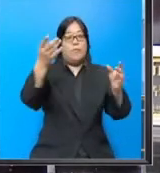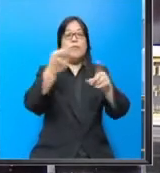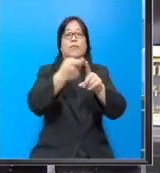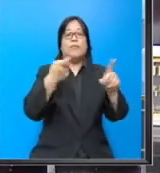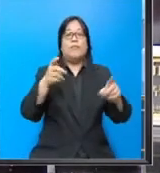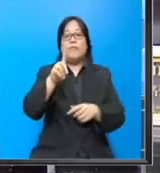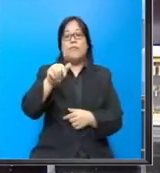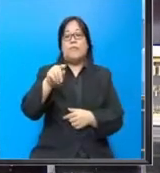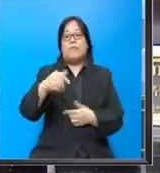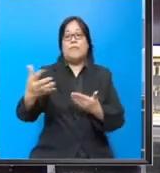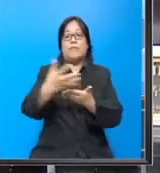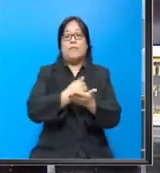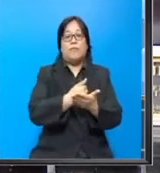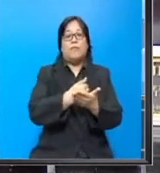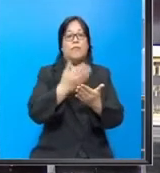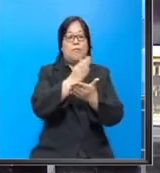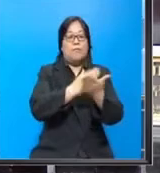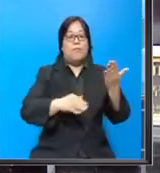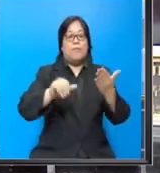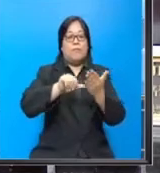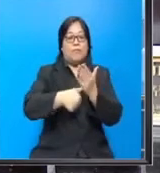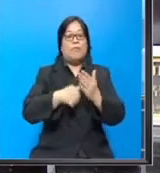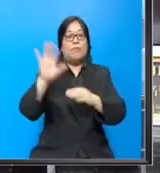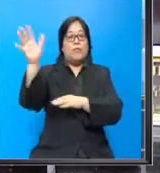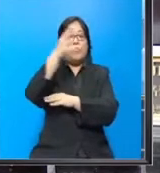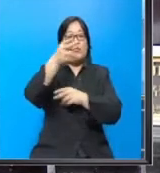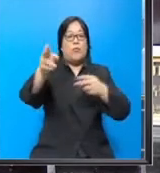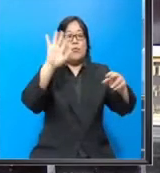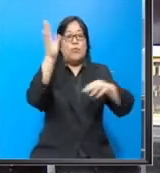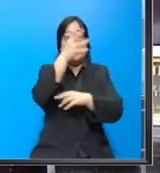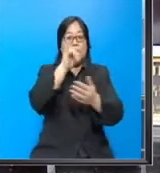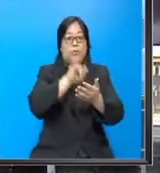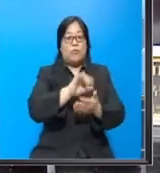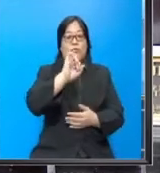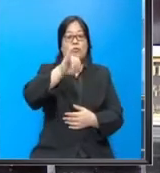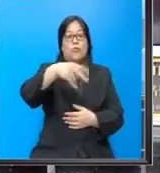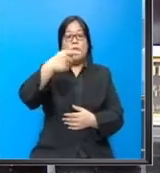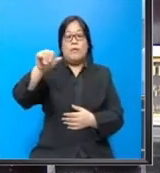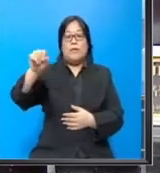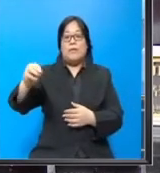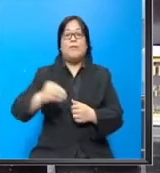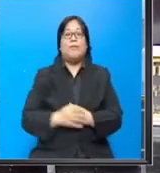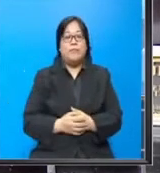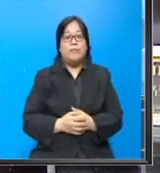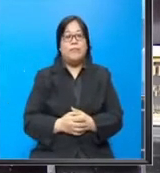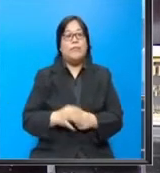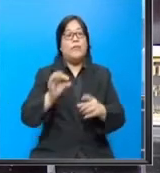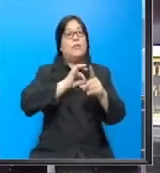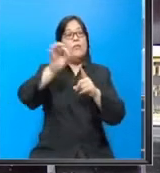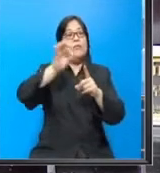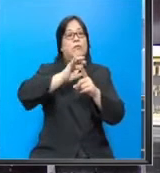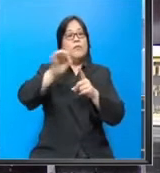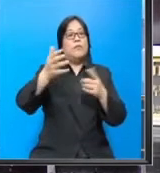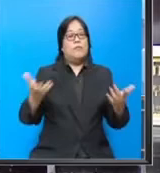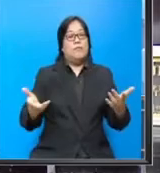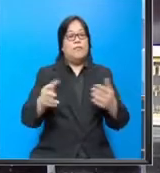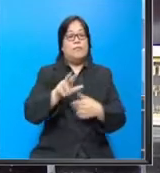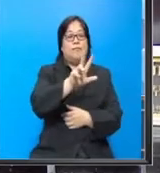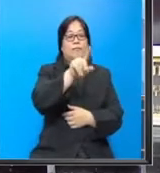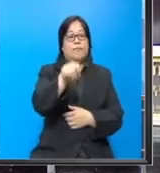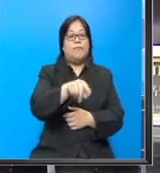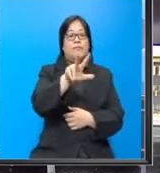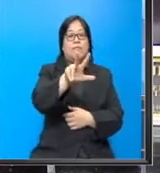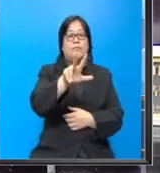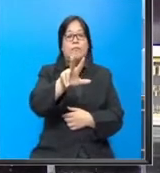kepada lezatta dekat Sumur bagian pengusaha utan Ibu pejabat dpsm ke pulau Pinang di sebanyak